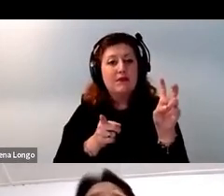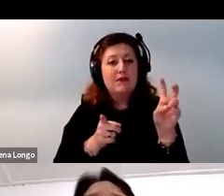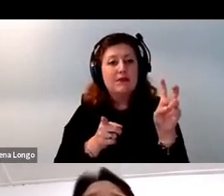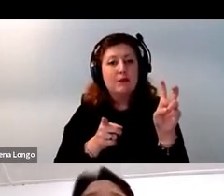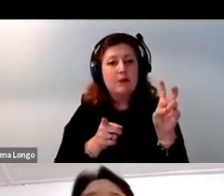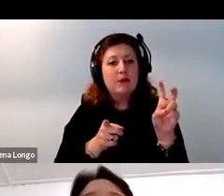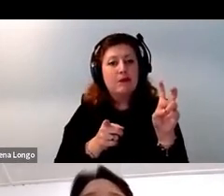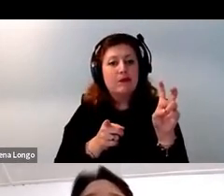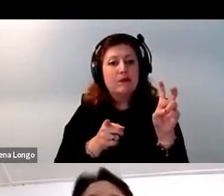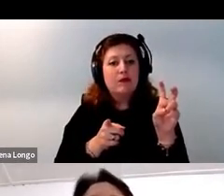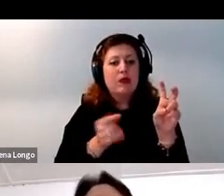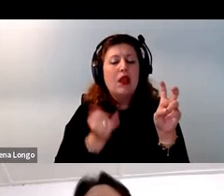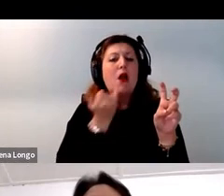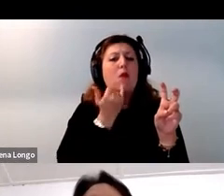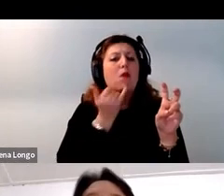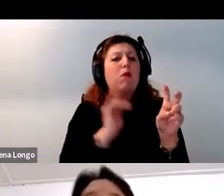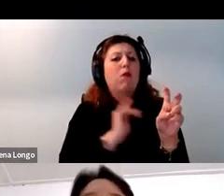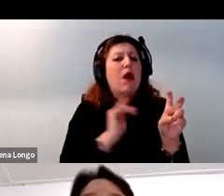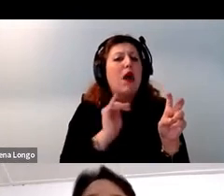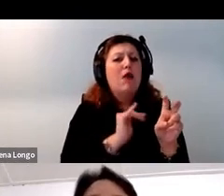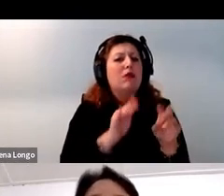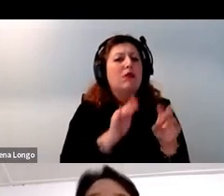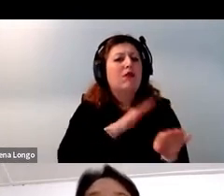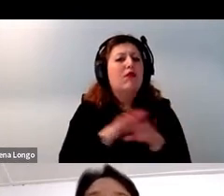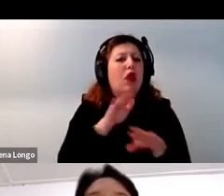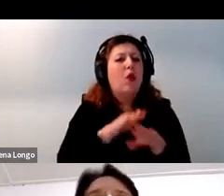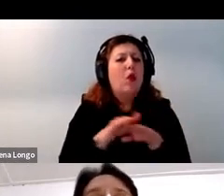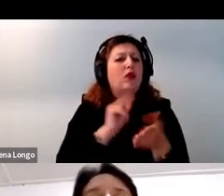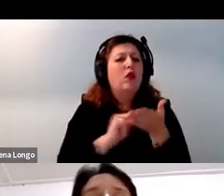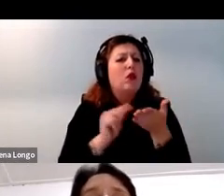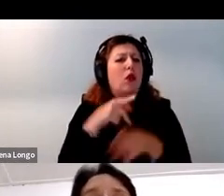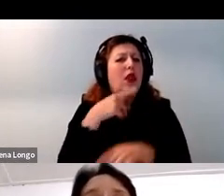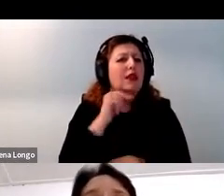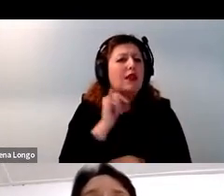sono un po' i bambini che in realtà frequentano le scuole.